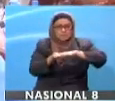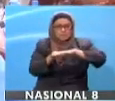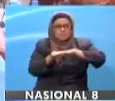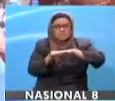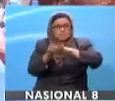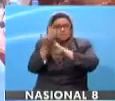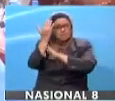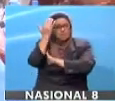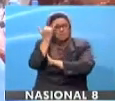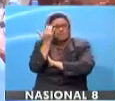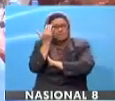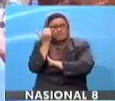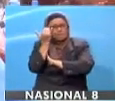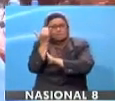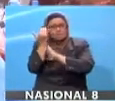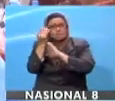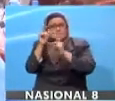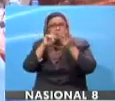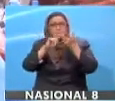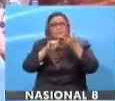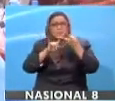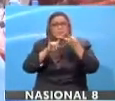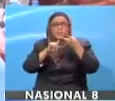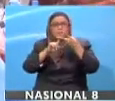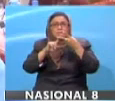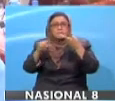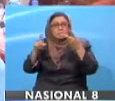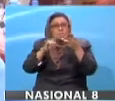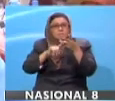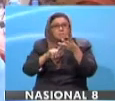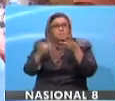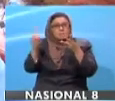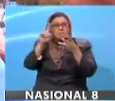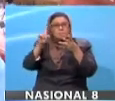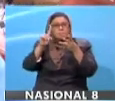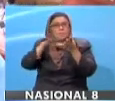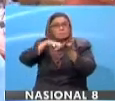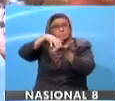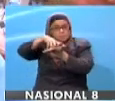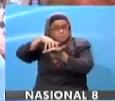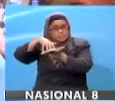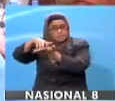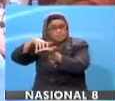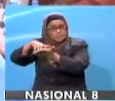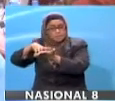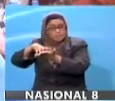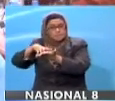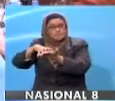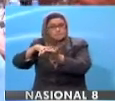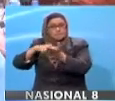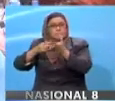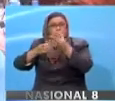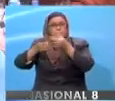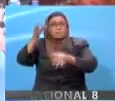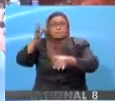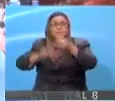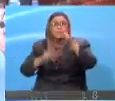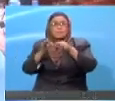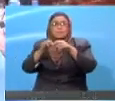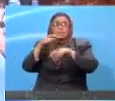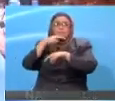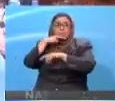kenapa faktor-faktor dan di mana lompangnya kalau